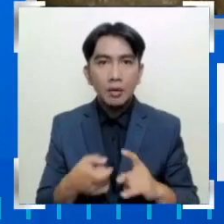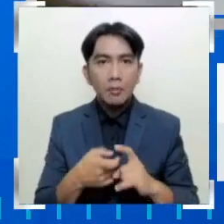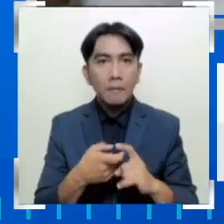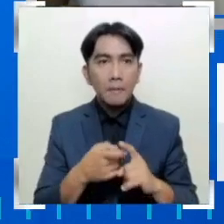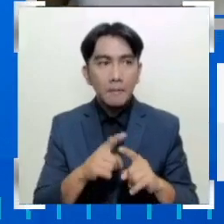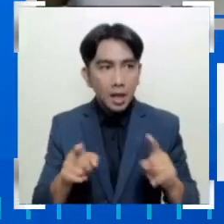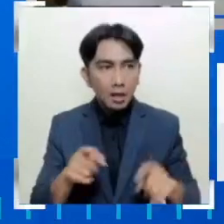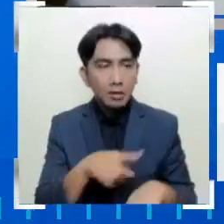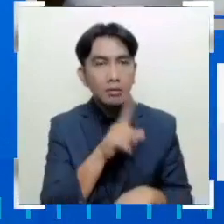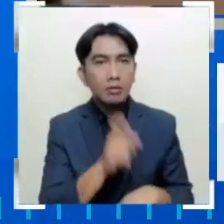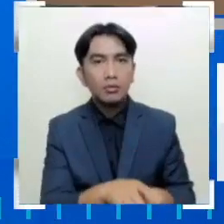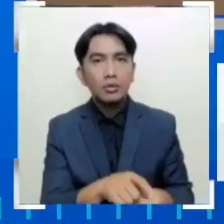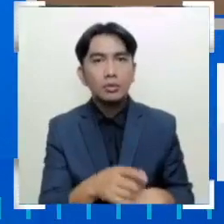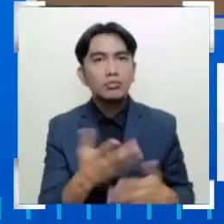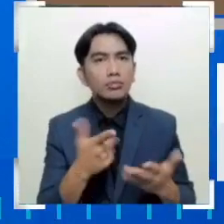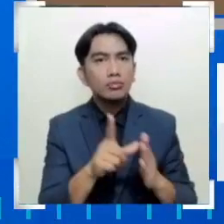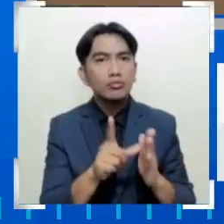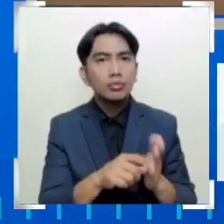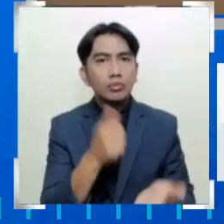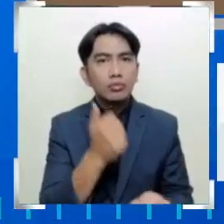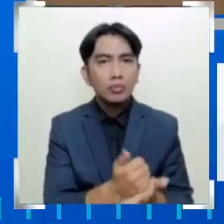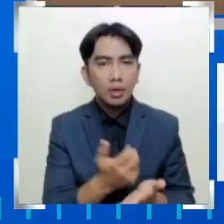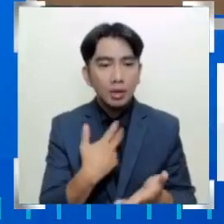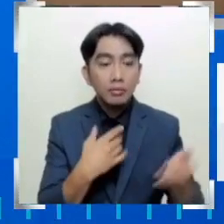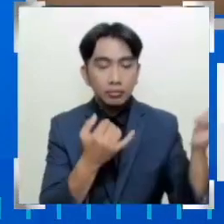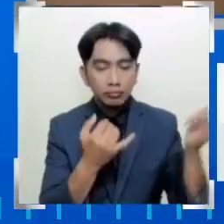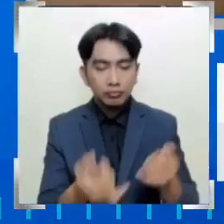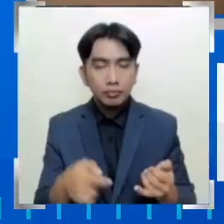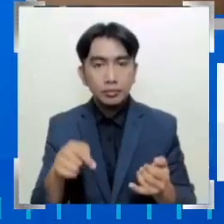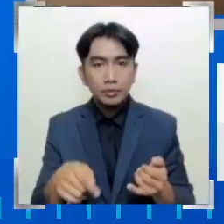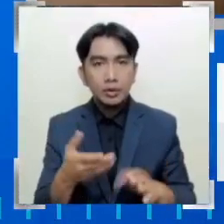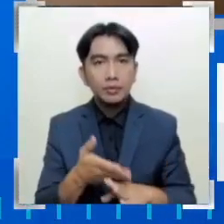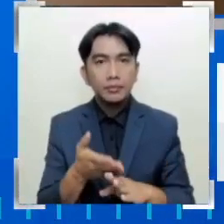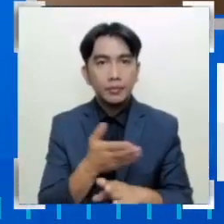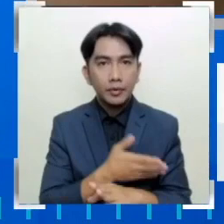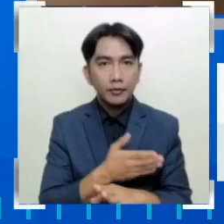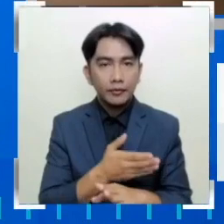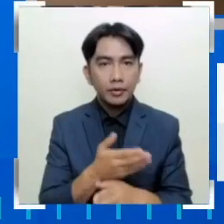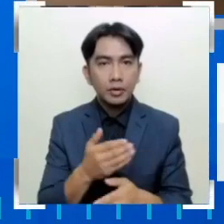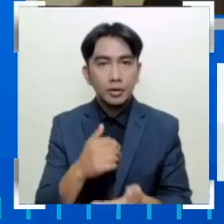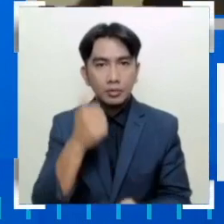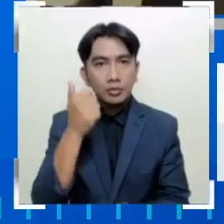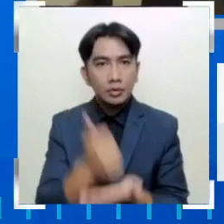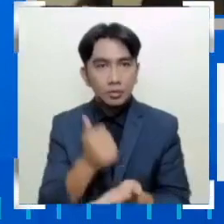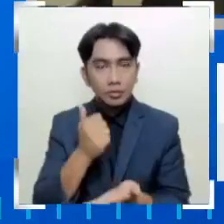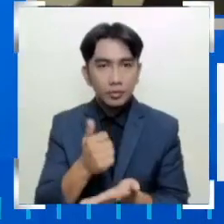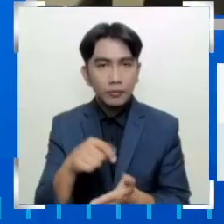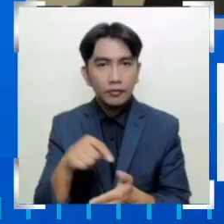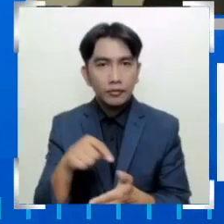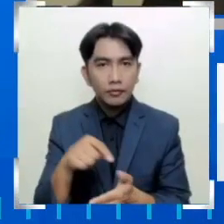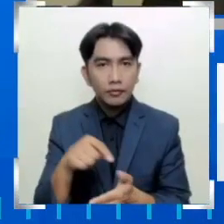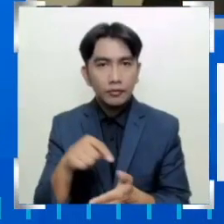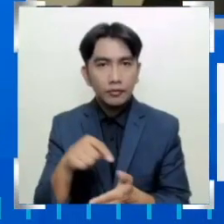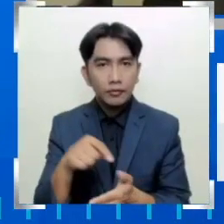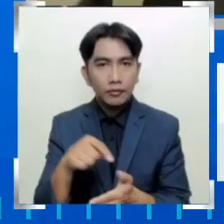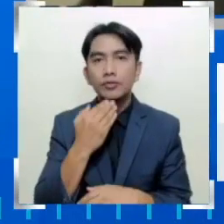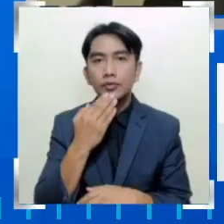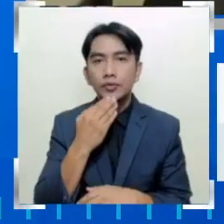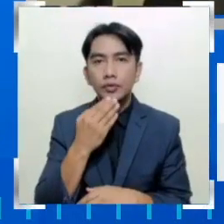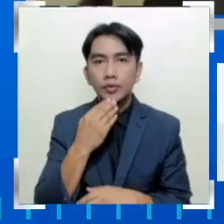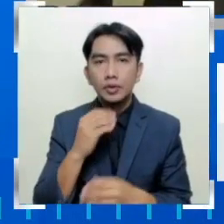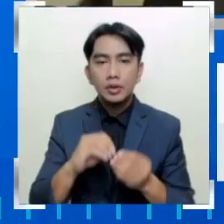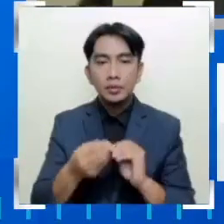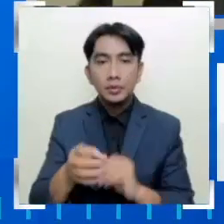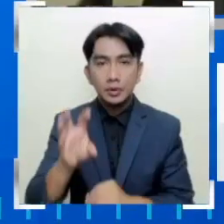legalidad. Bahagi kasi niya nang dumating sa bansa bago pa na-issue ang sugar order number 6. As far as what